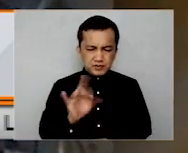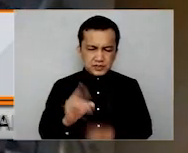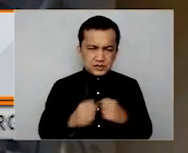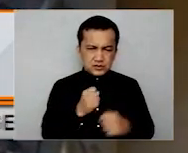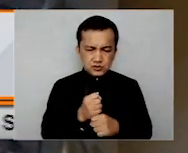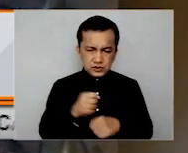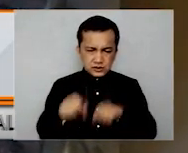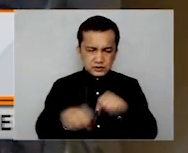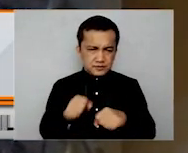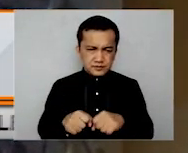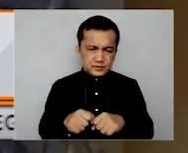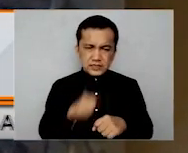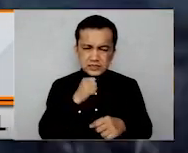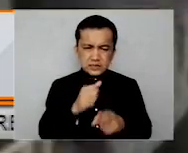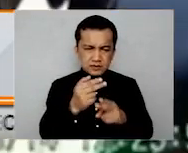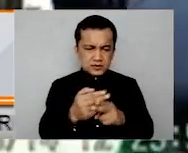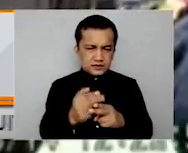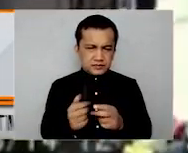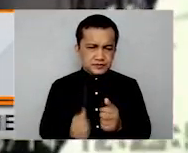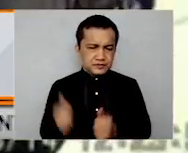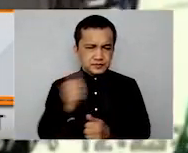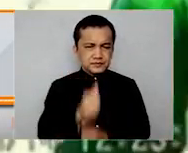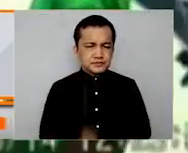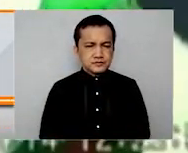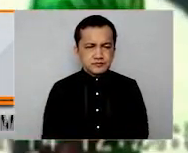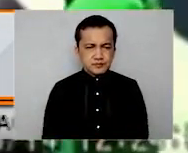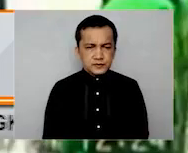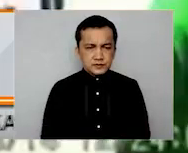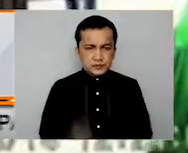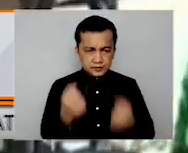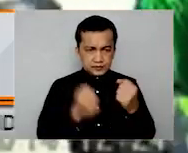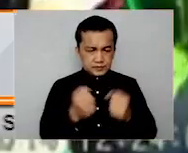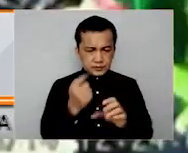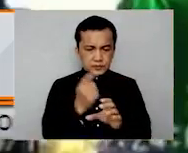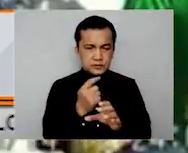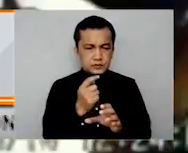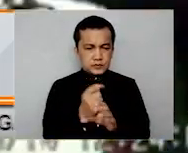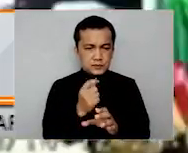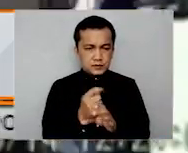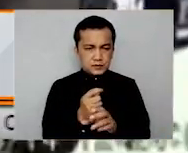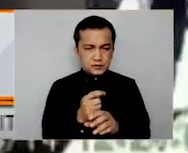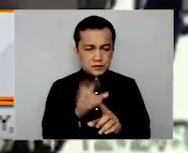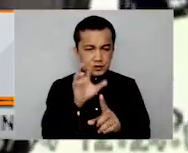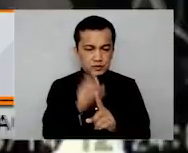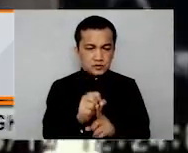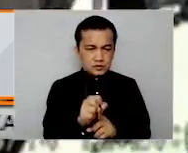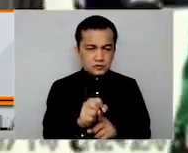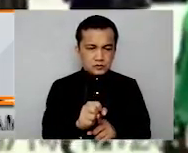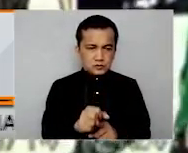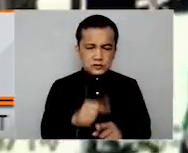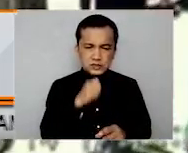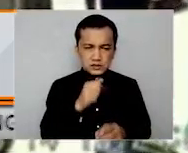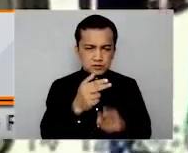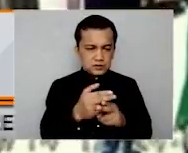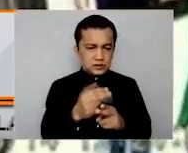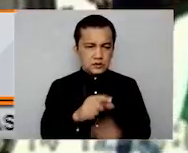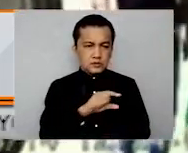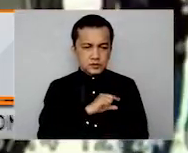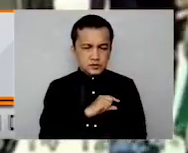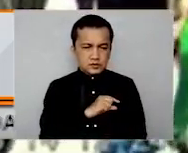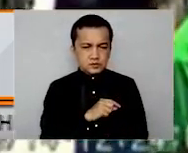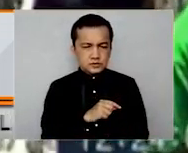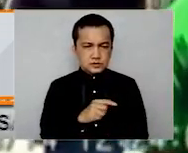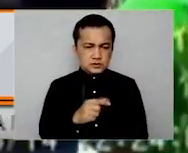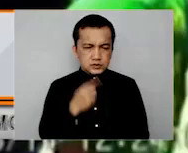na hindi na pinangalanan ng mga otoridad. Ang driver naman ng tanker na agad na aresto pero di na rin pinangalanan ng mga pulis, iginiit